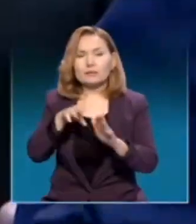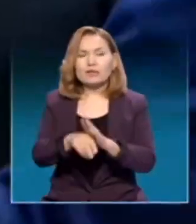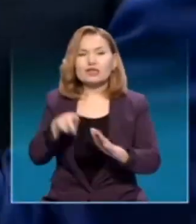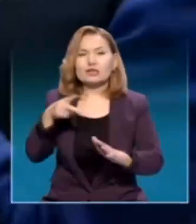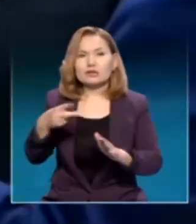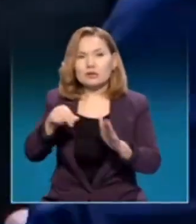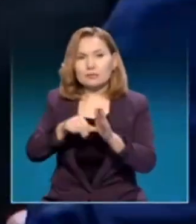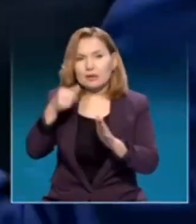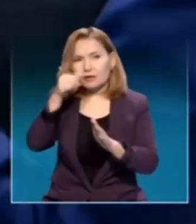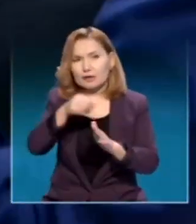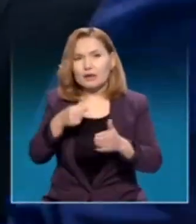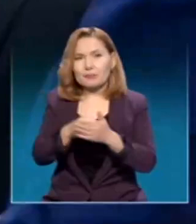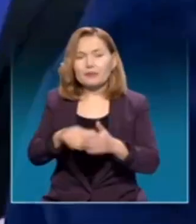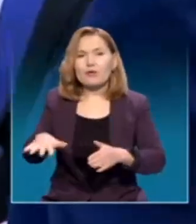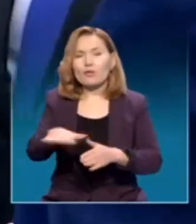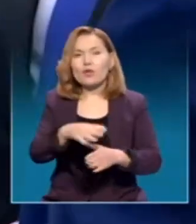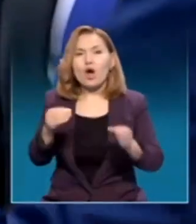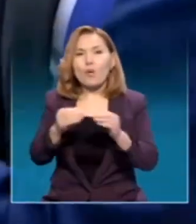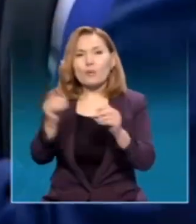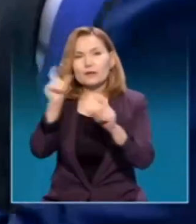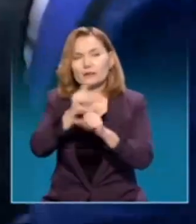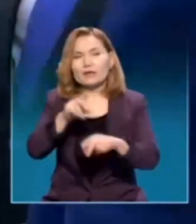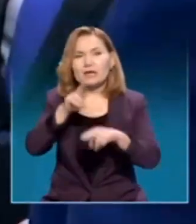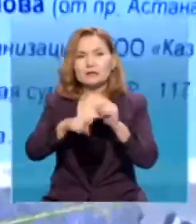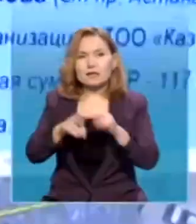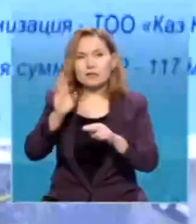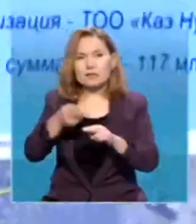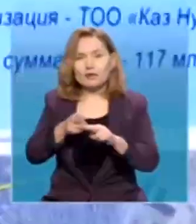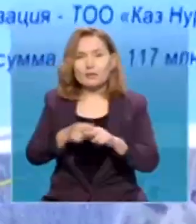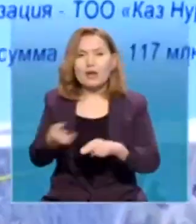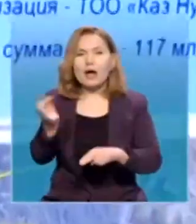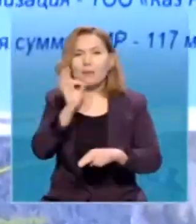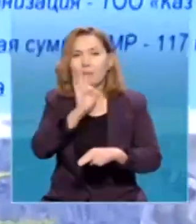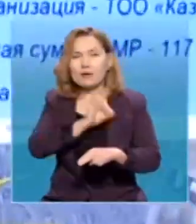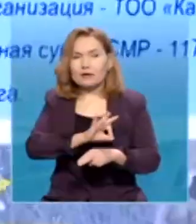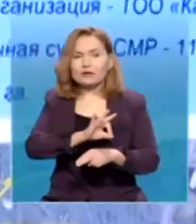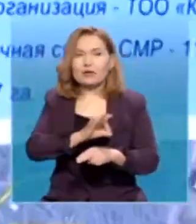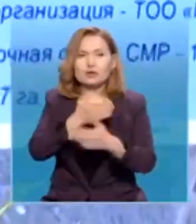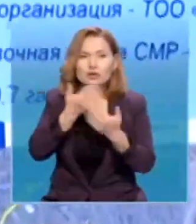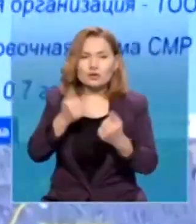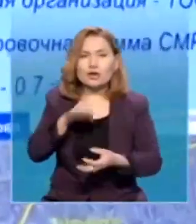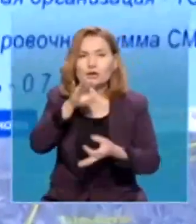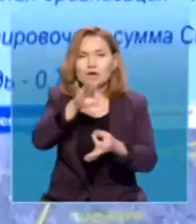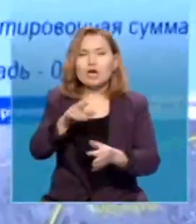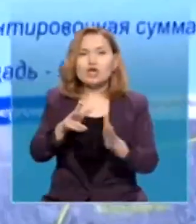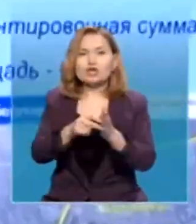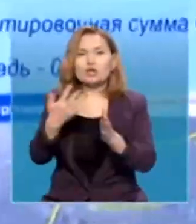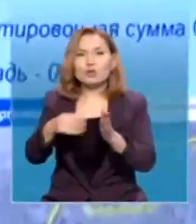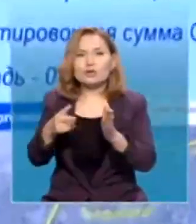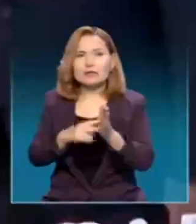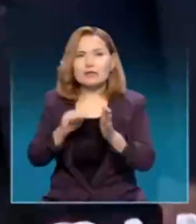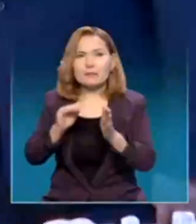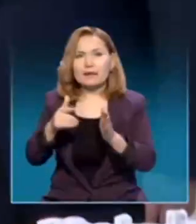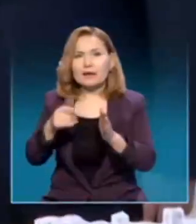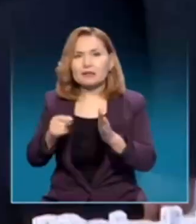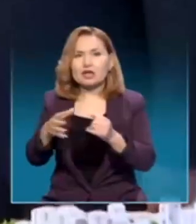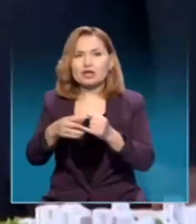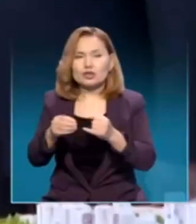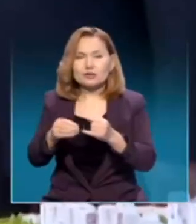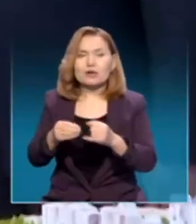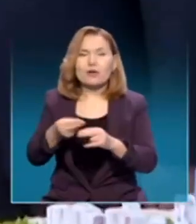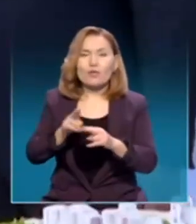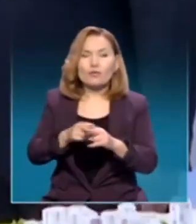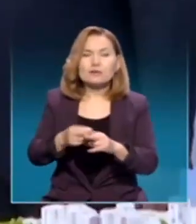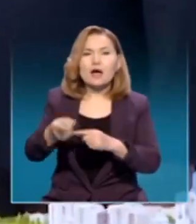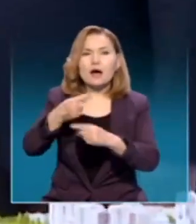Сондай-ақ 2026 жылға дейін аймақта 10 мектеп салынады. Пайдаланылмай жатқан 857 мың гектар жер айналымға еніп, ауыл